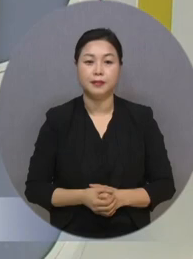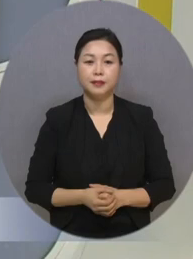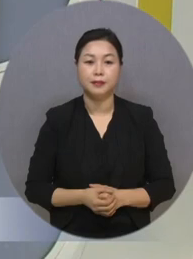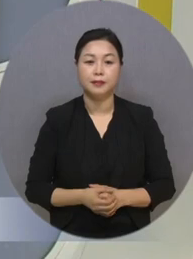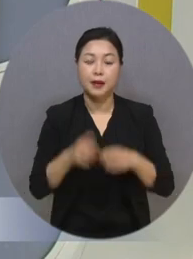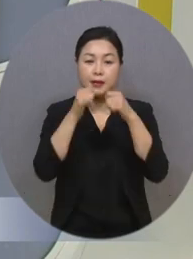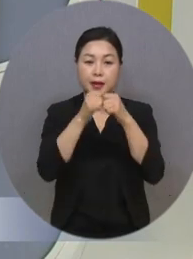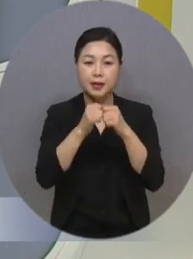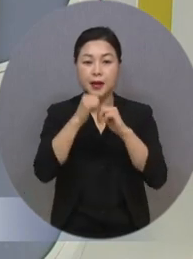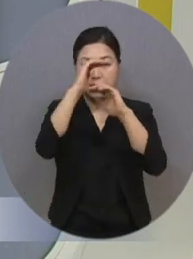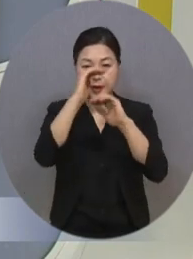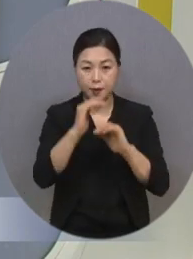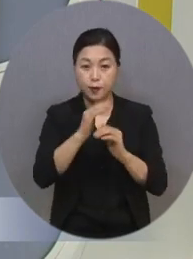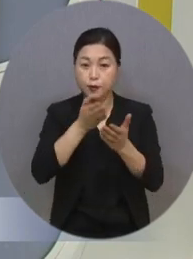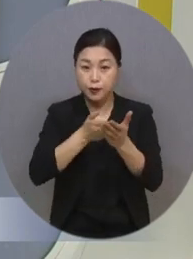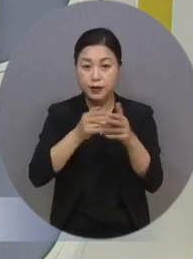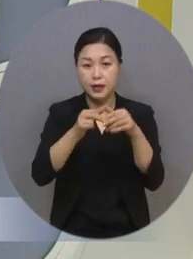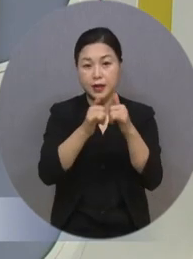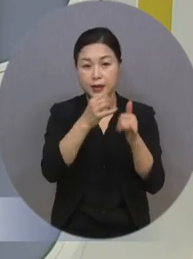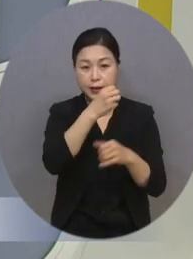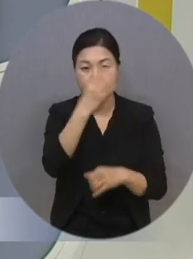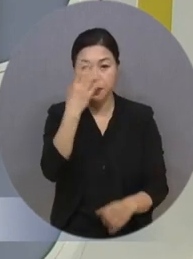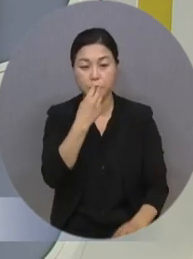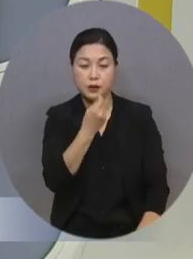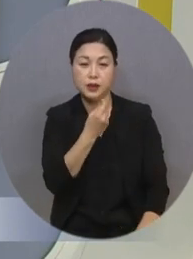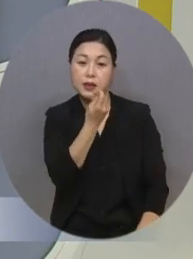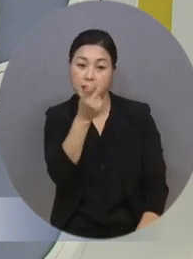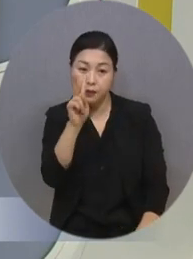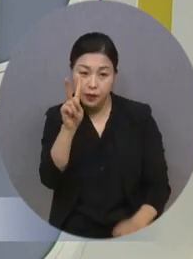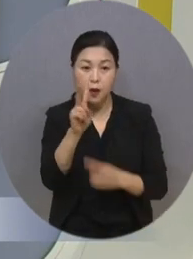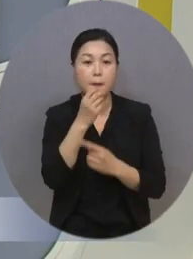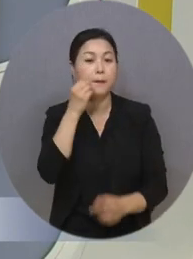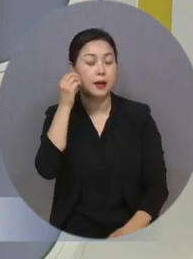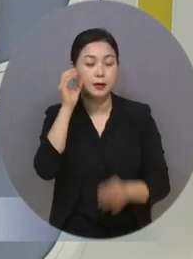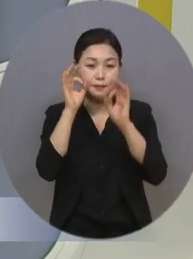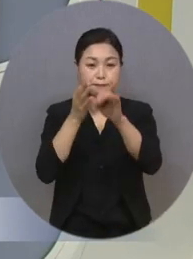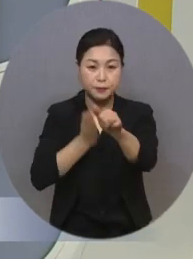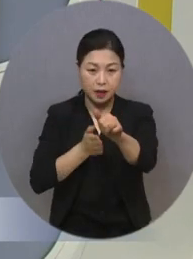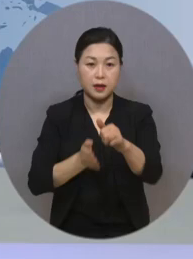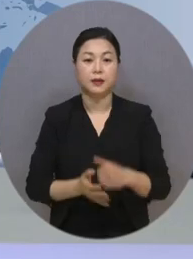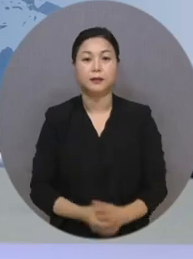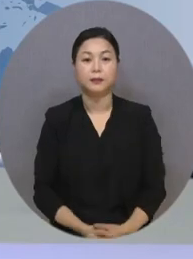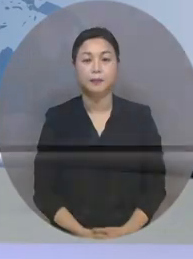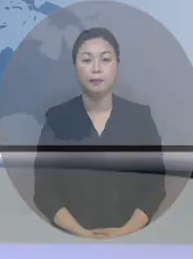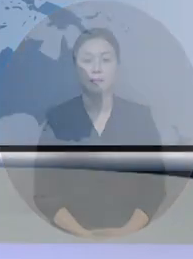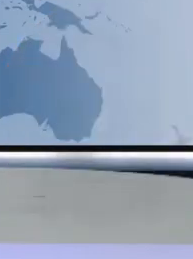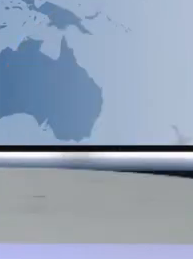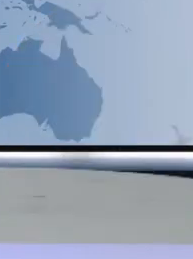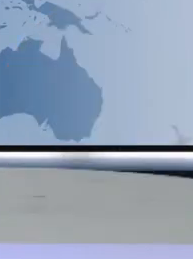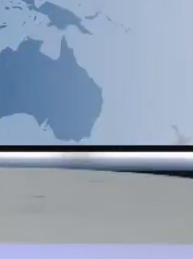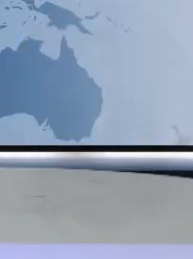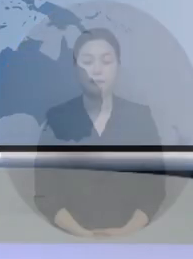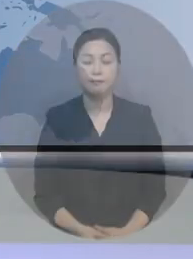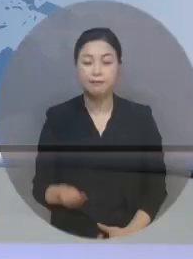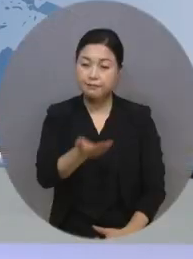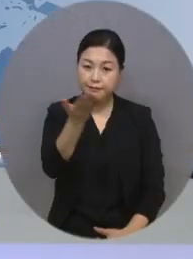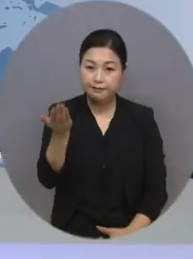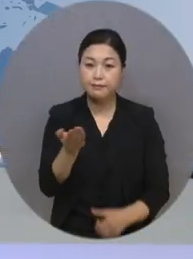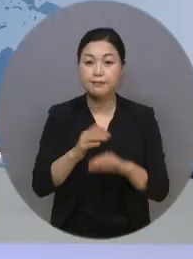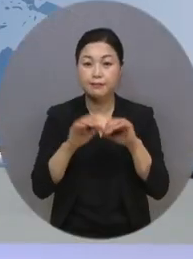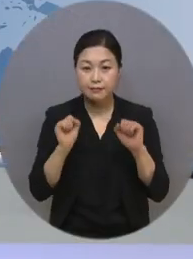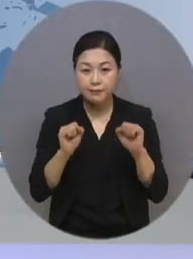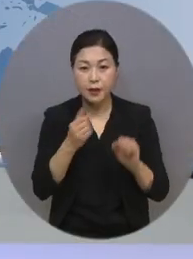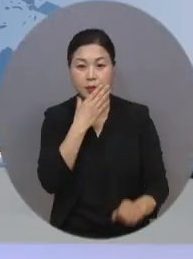더 자세한 뉴스는 장애인신문과 웰페어 뉴스 홈페이지를 통해 확인하실 수 있습니다. 시청자 여러분